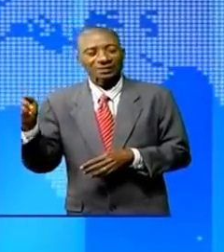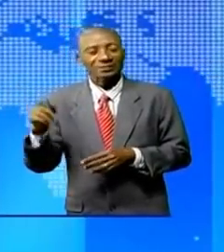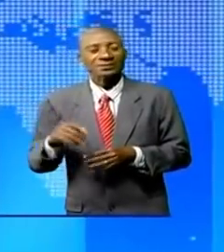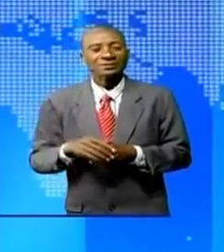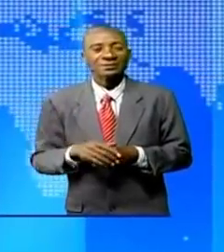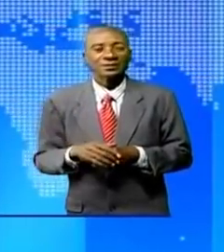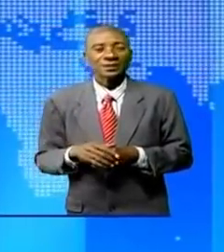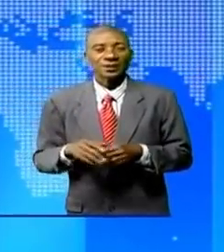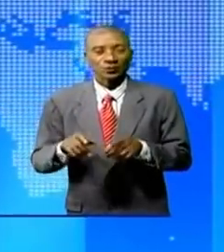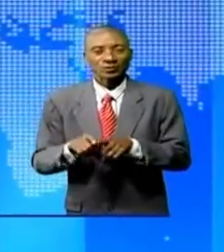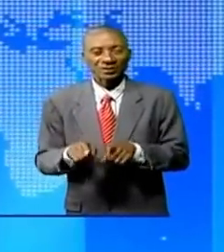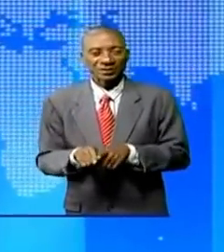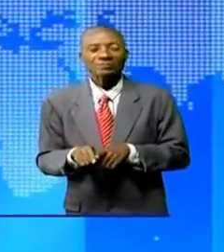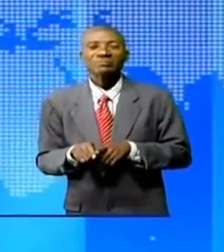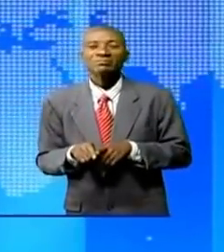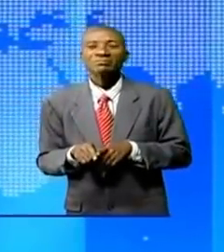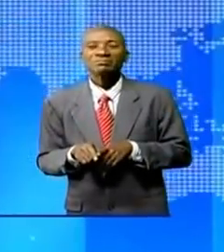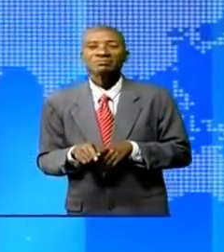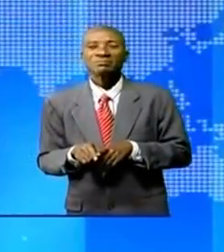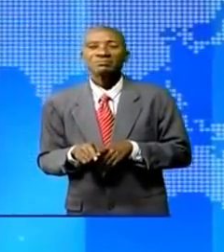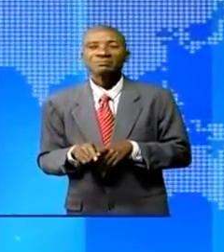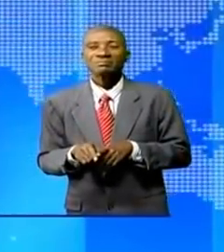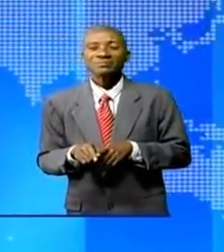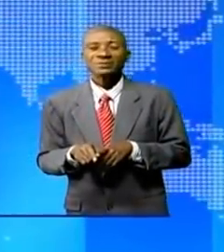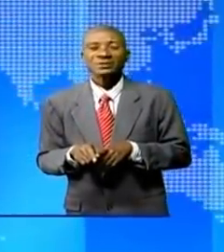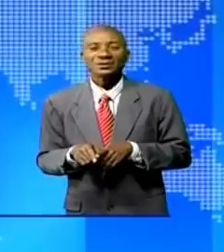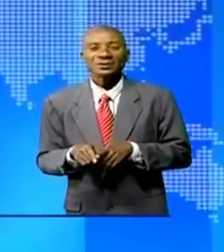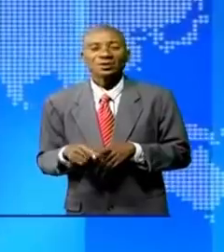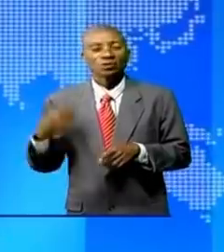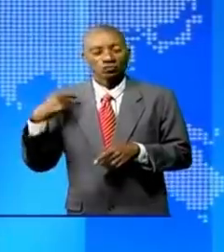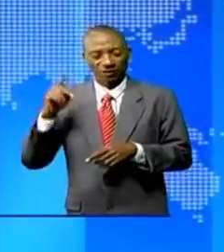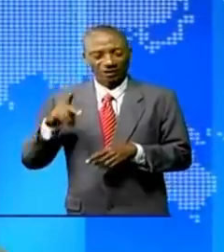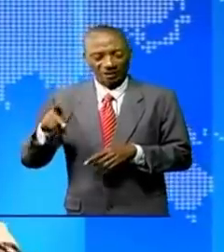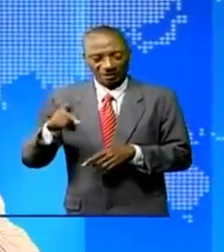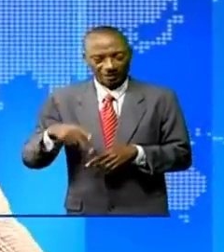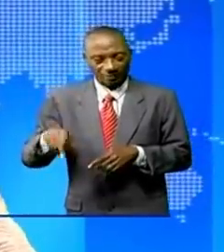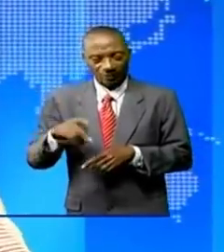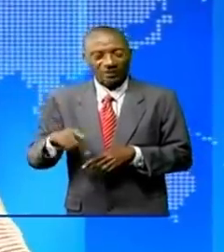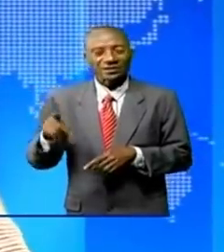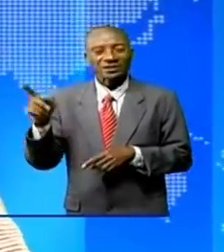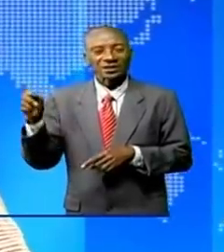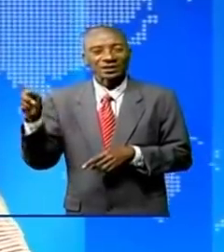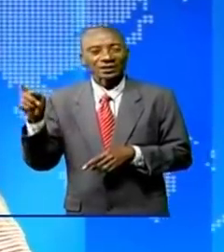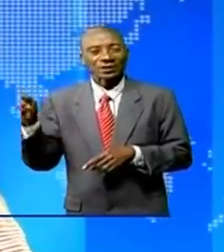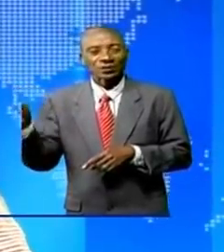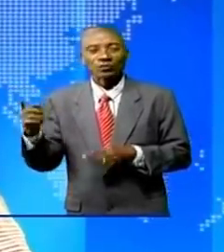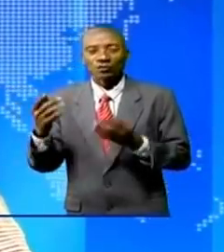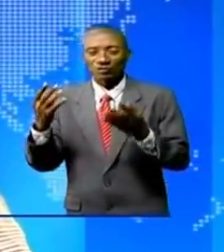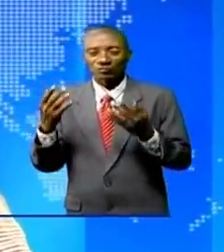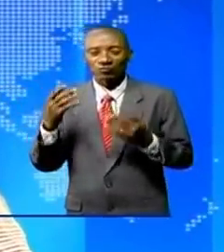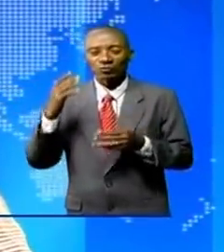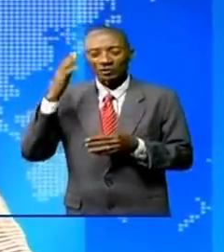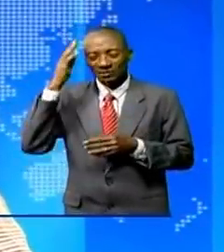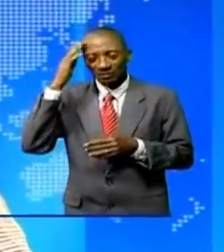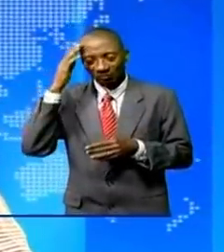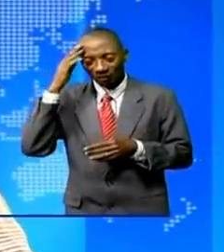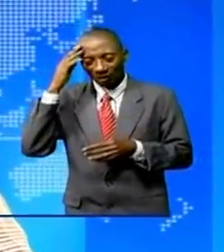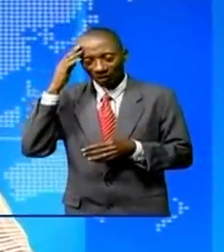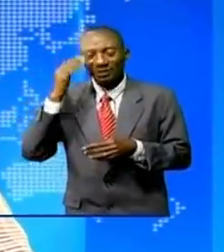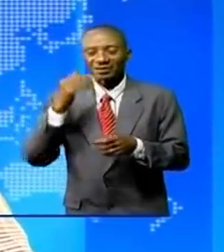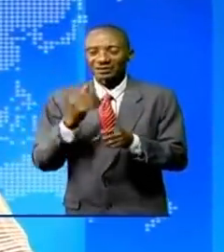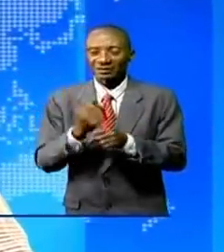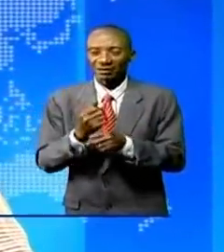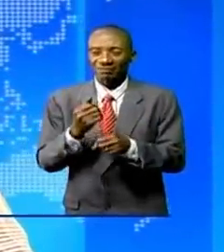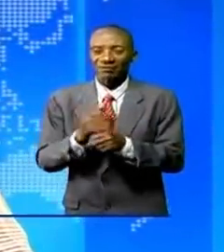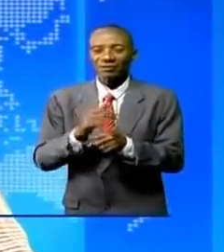évoluent normalement. Serge Mongoulou, gouverneur de province, a voulu s'enquérir de la situation. Il a visité quelques chantiers en